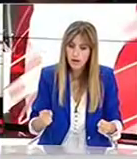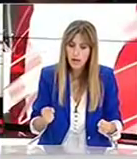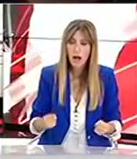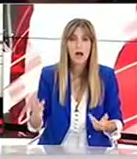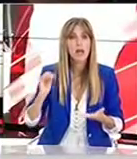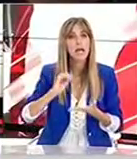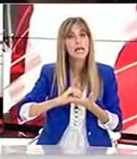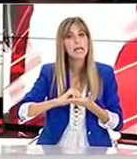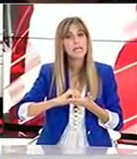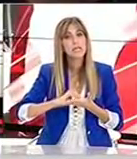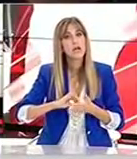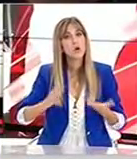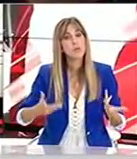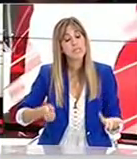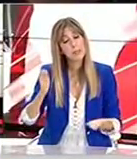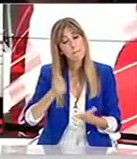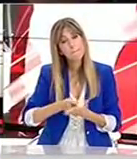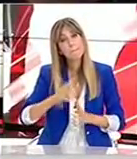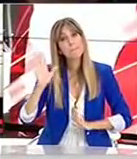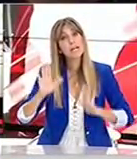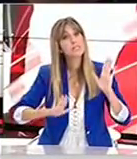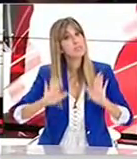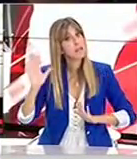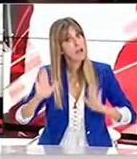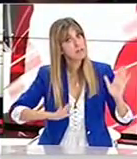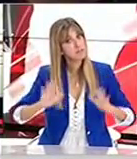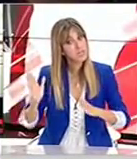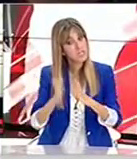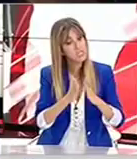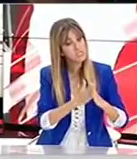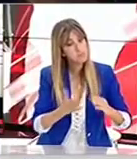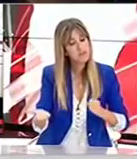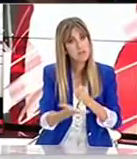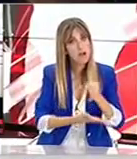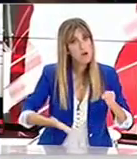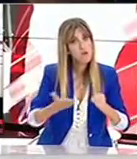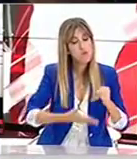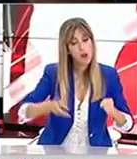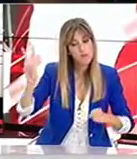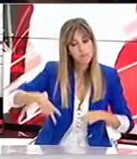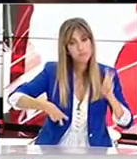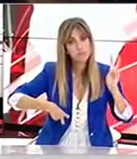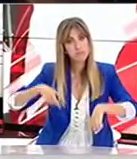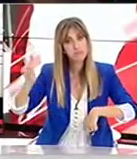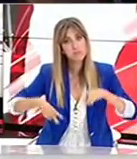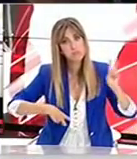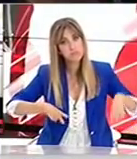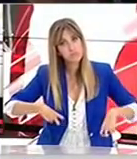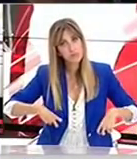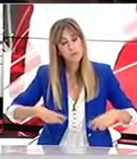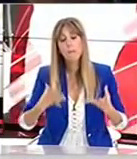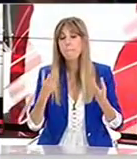επαρχία θα αντιλαμβανόσασταν ότι αφορά πολύ μεγάλο αριθμό επαγγελματιών, ελευθέρων επαγγελματιών,